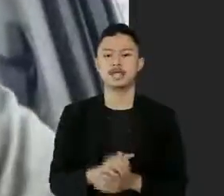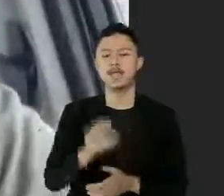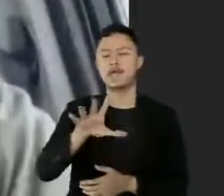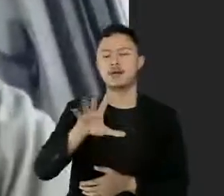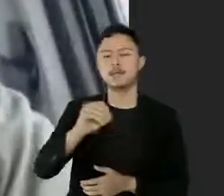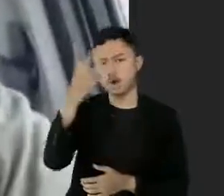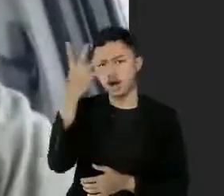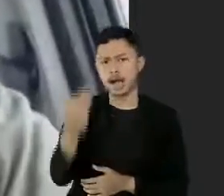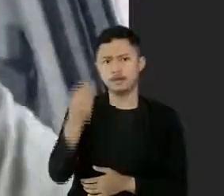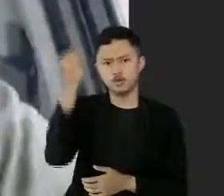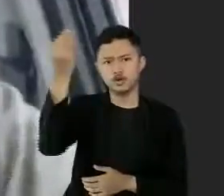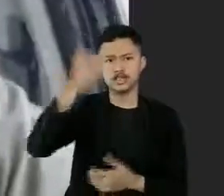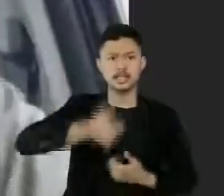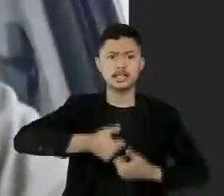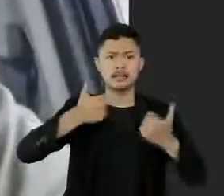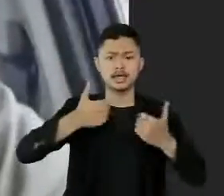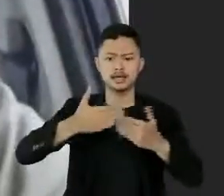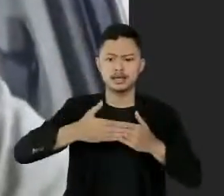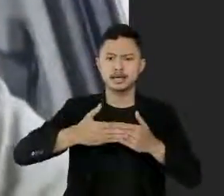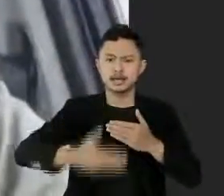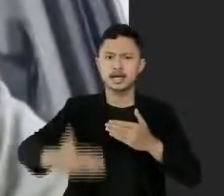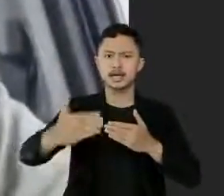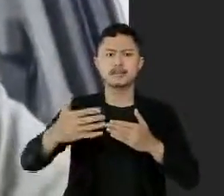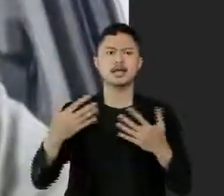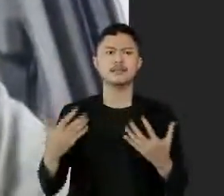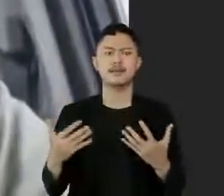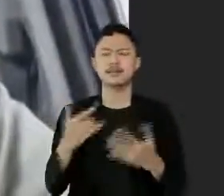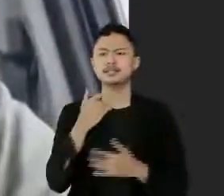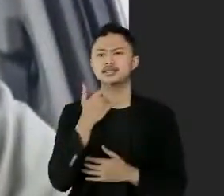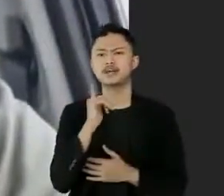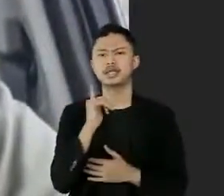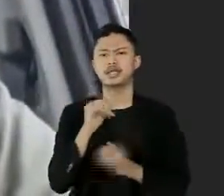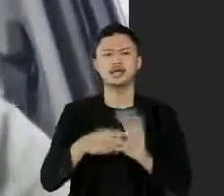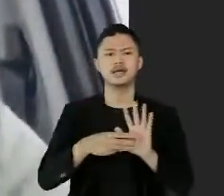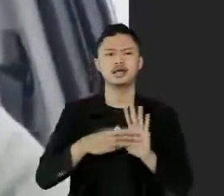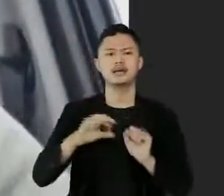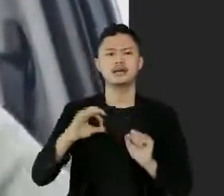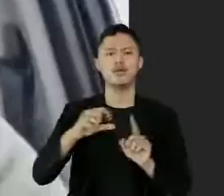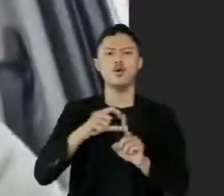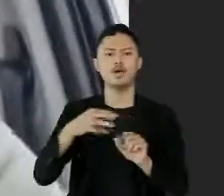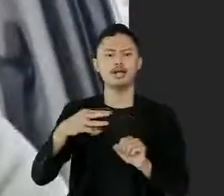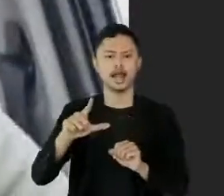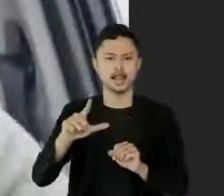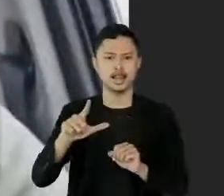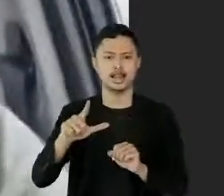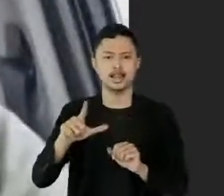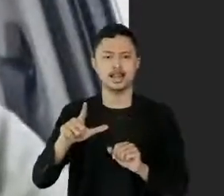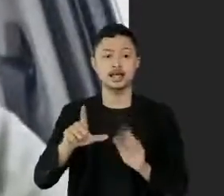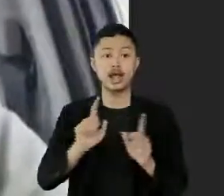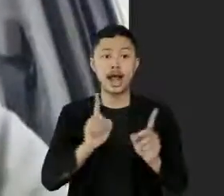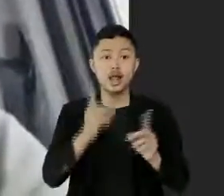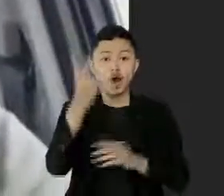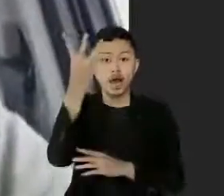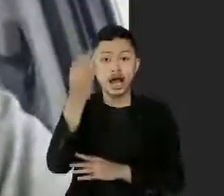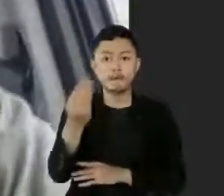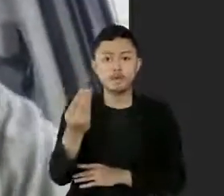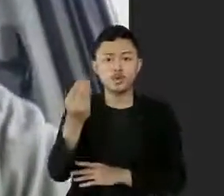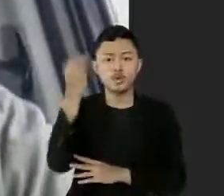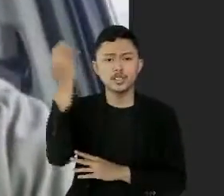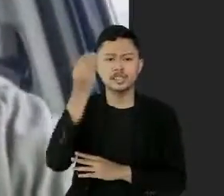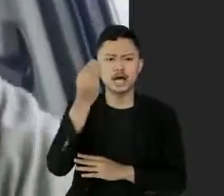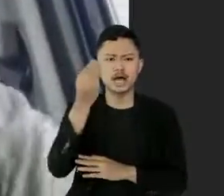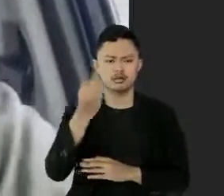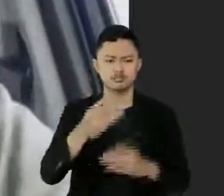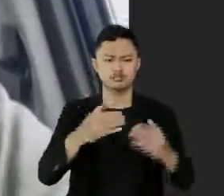desa wisata ini nanti ke depan akan menjadi model permodelan bahwa desa wisata yang ideal yang bisa